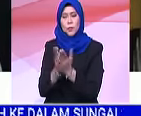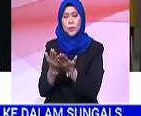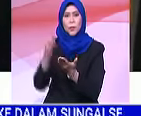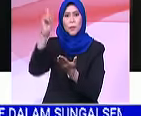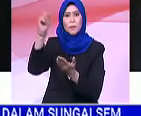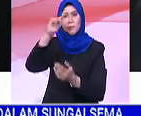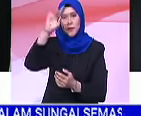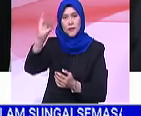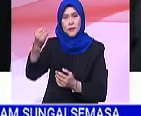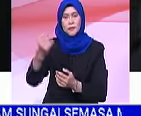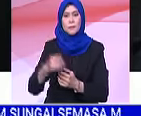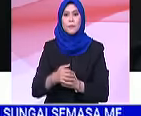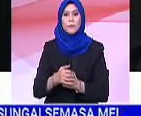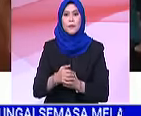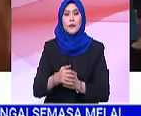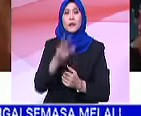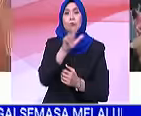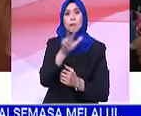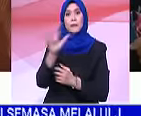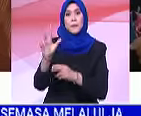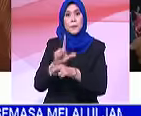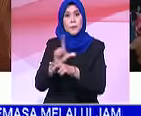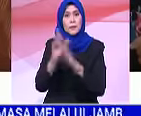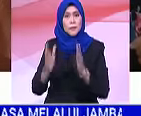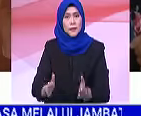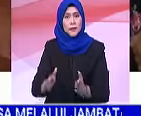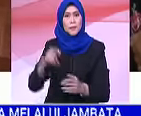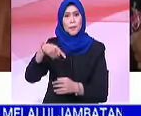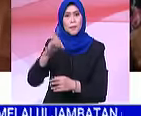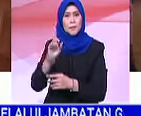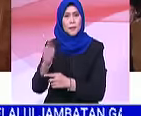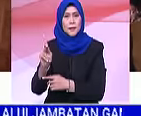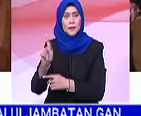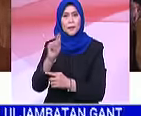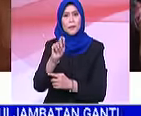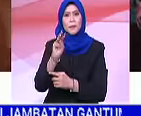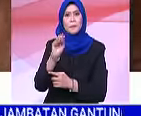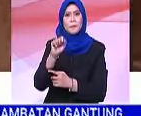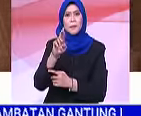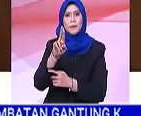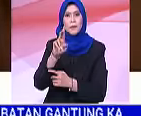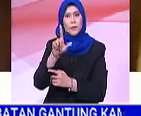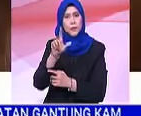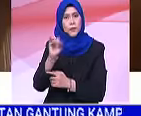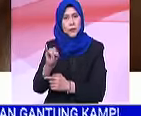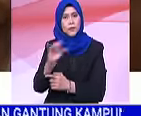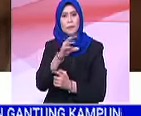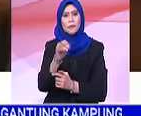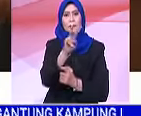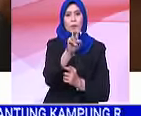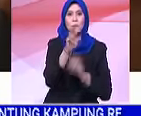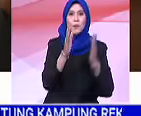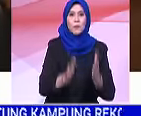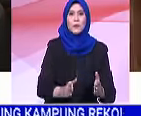Hufaz Putrajaya Telipuk, 35 pelatih pertubuhan pemulihan dalam komuniti Tamparuli dan 25 penghuni Pusat